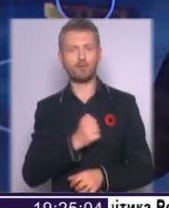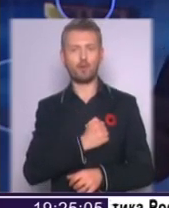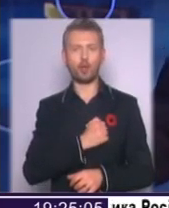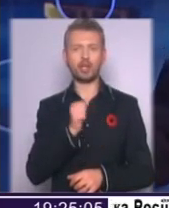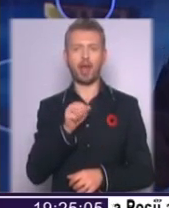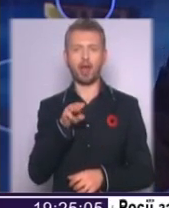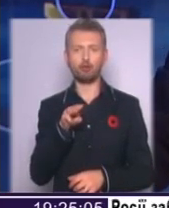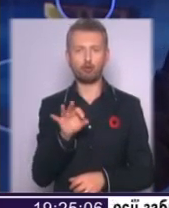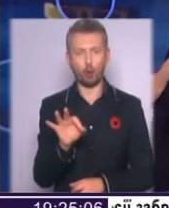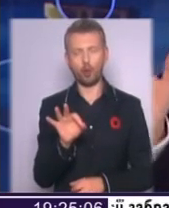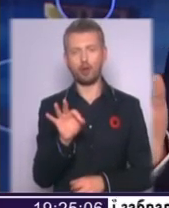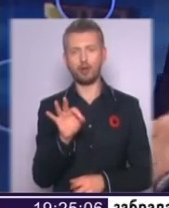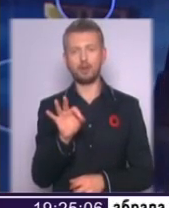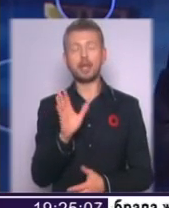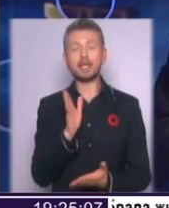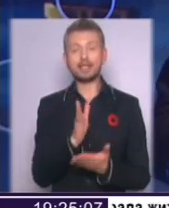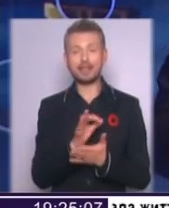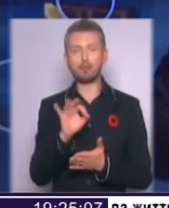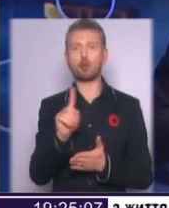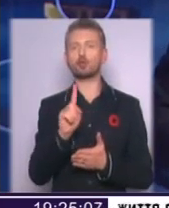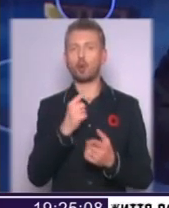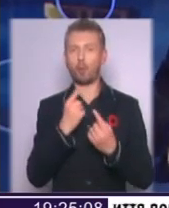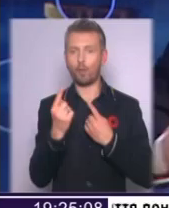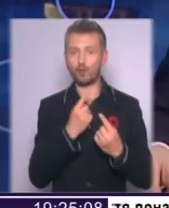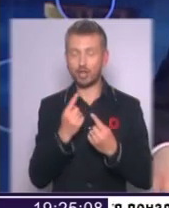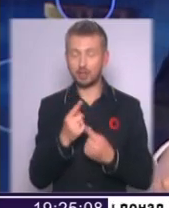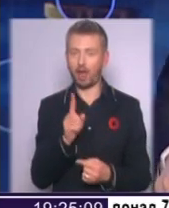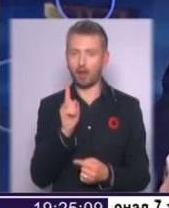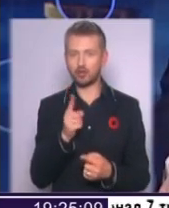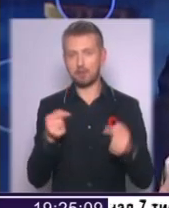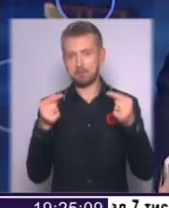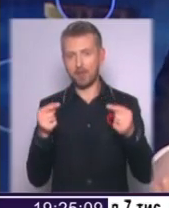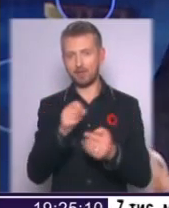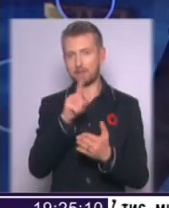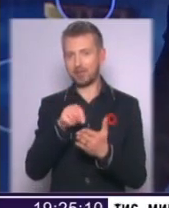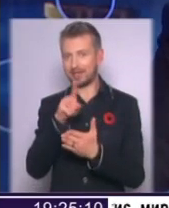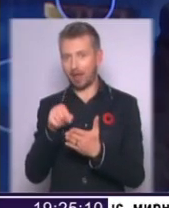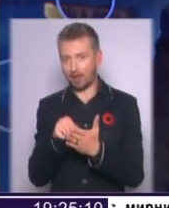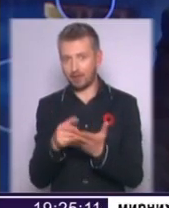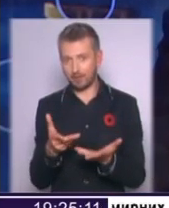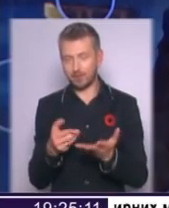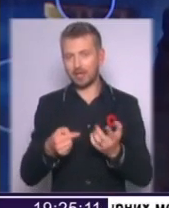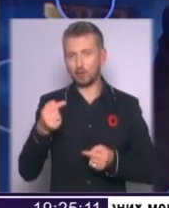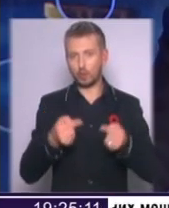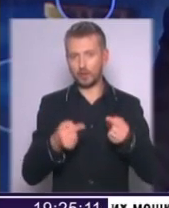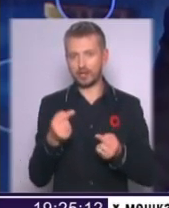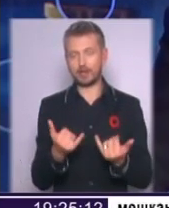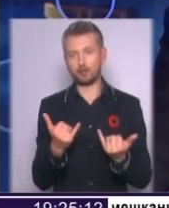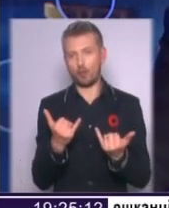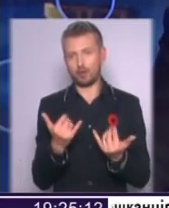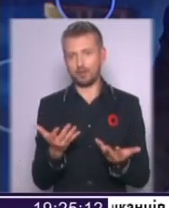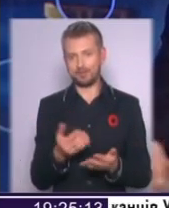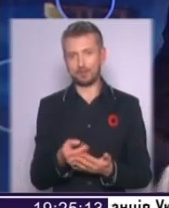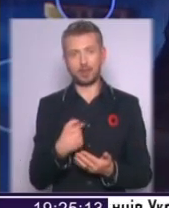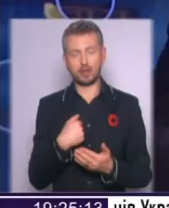АТО. Є про що поговорити, адже певні такі питання дискусійними, як мінімум, на сьогодні виглядають. Я із